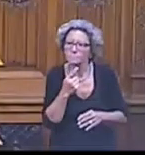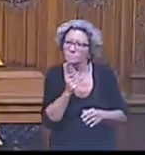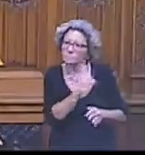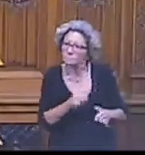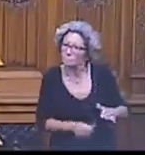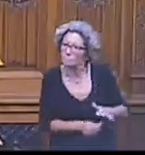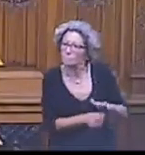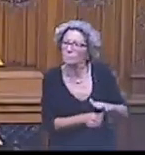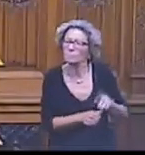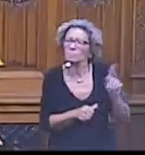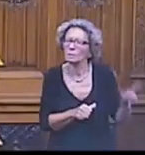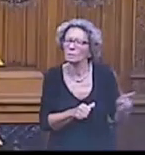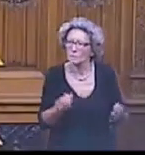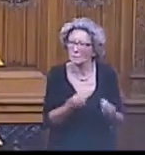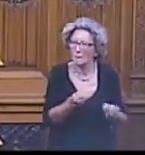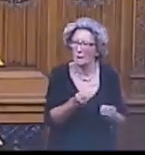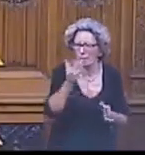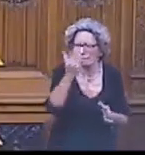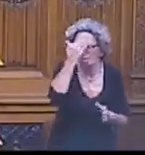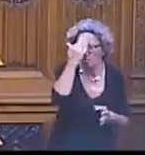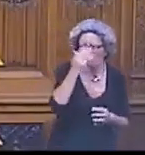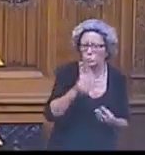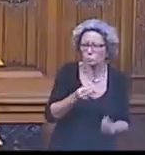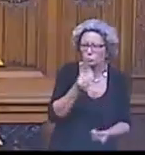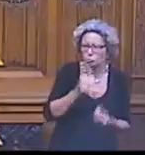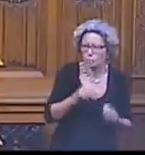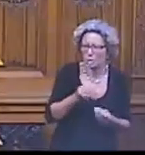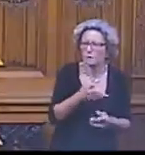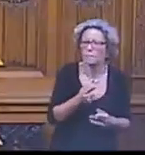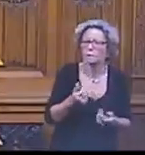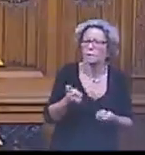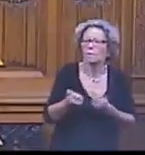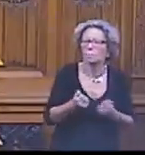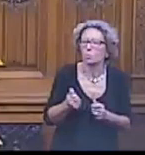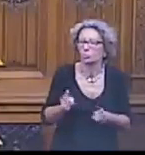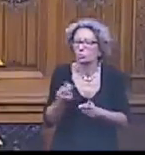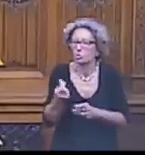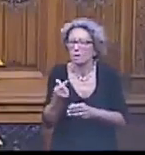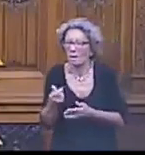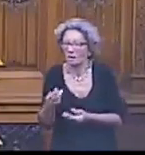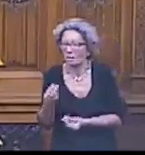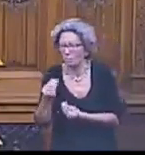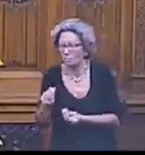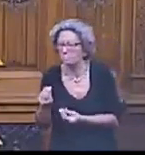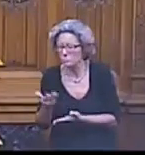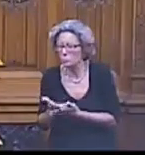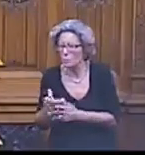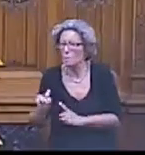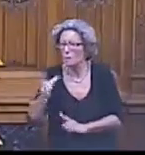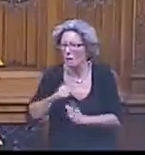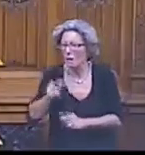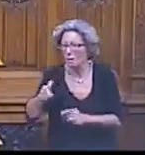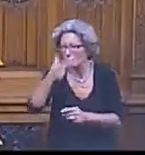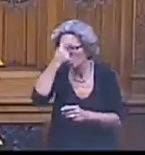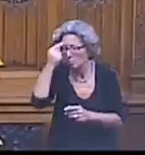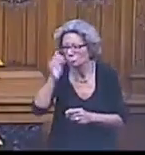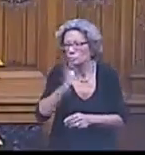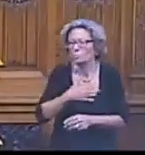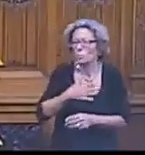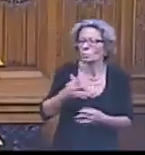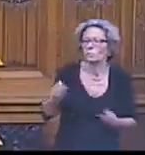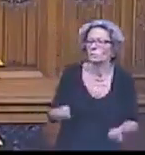dass Sie mit all diesen Dingen ganz bewusst spielen, um politisches Kleingeld zu wechseln und das Leid von Menschen für Ihre Sache